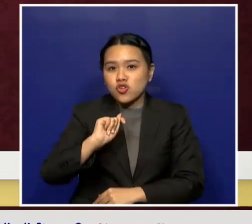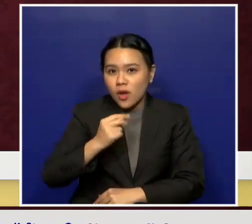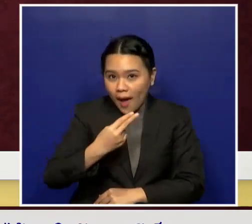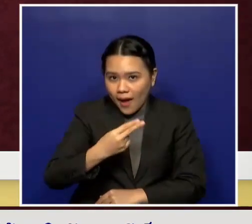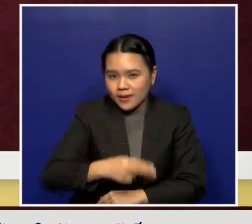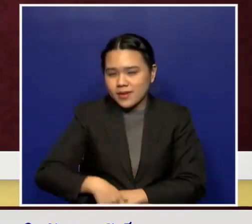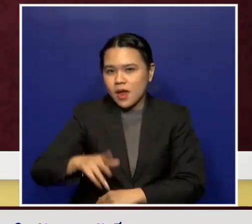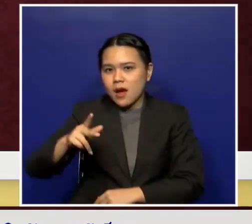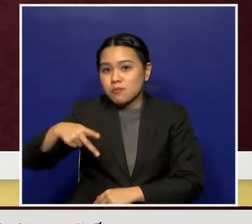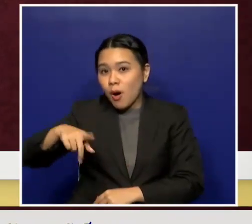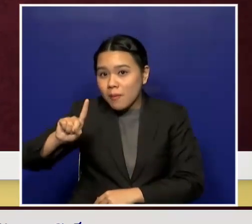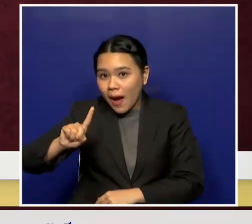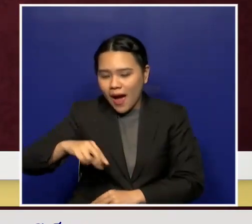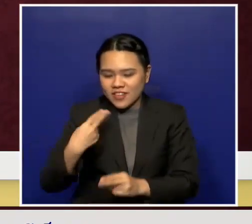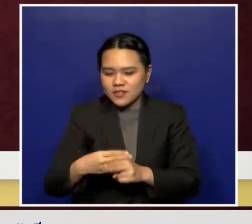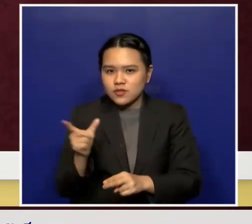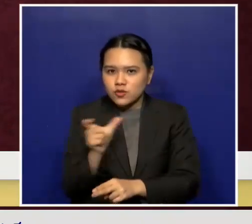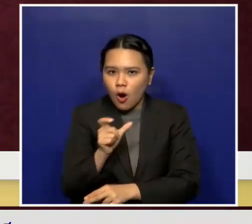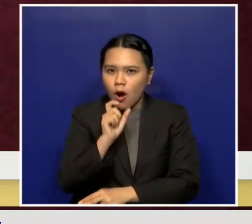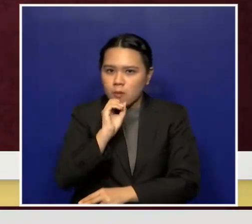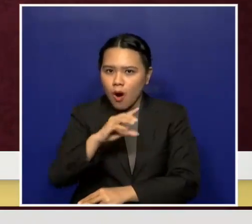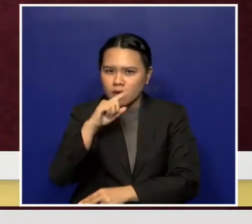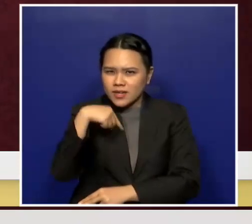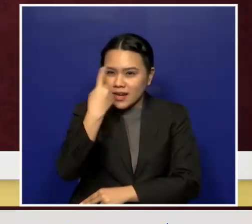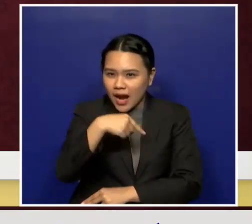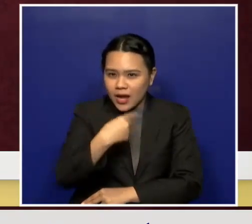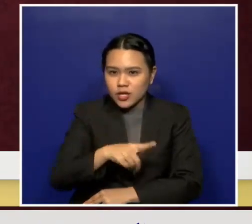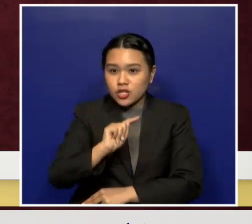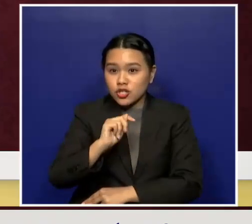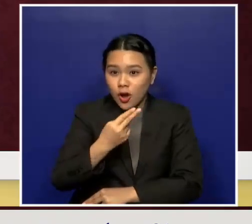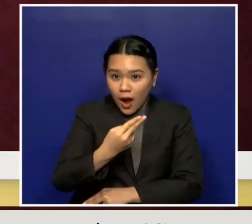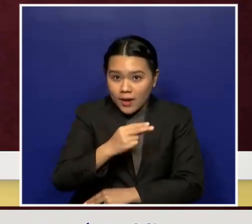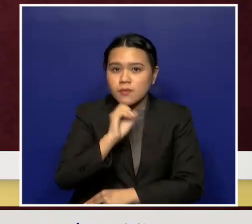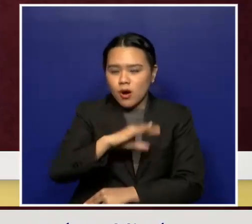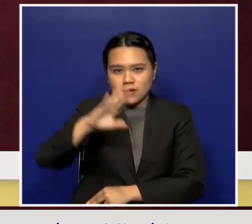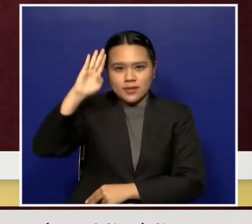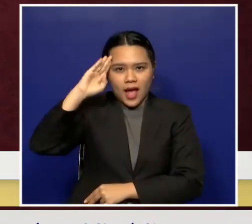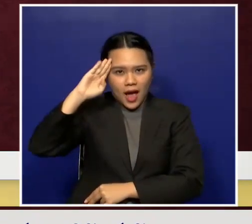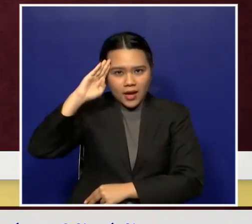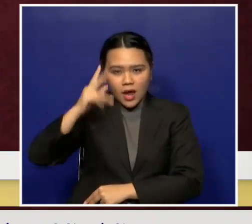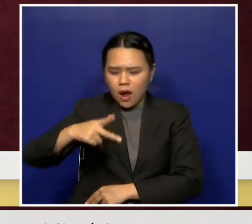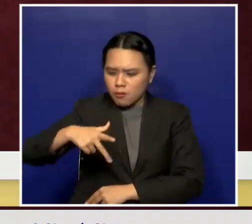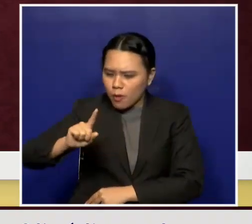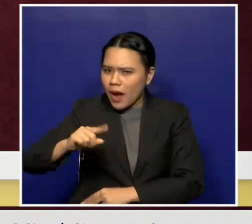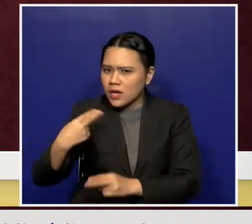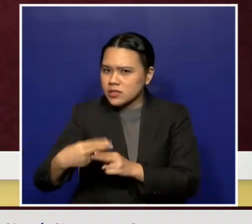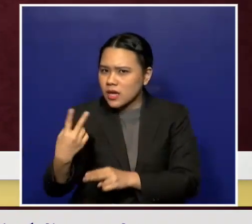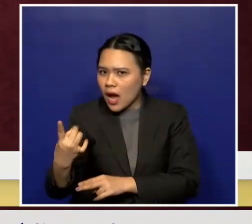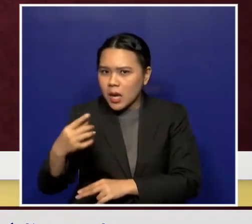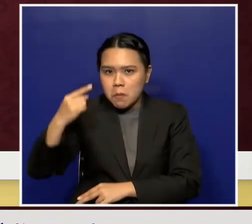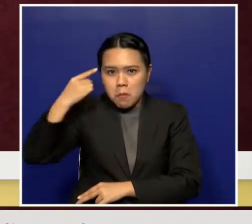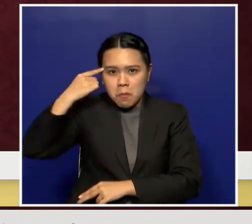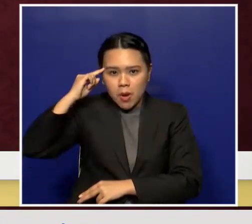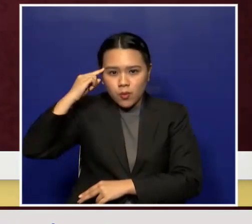อกนะครับเขารบท่านประธานไม่เอ่ยชื่อจริงททหารนี่คือทหารแต่ปอปานี้ไม่เอ่ยชื่อ